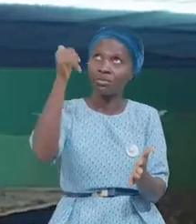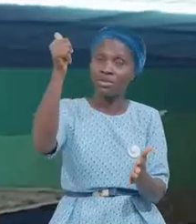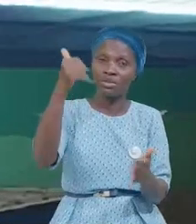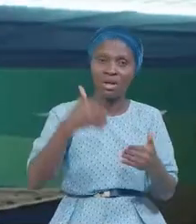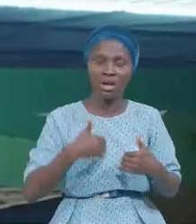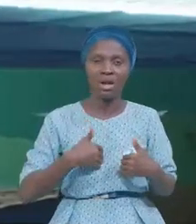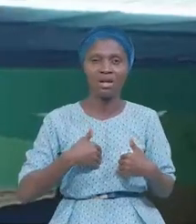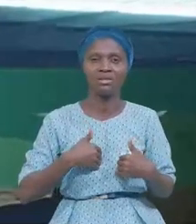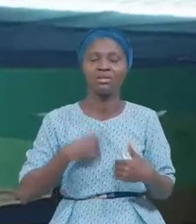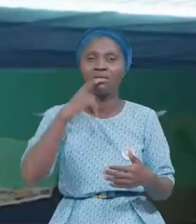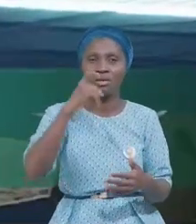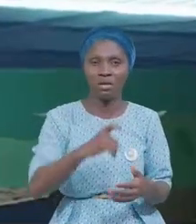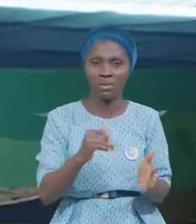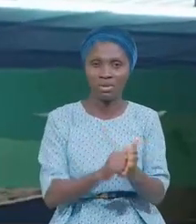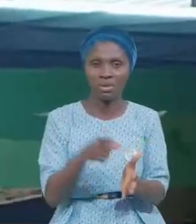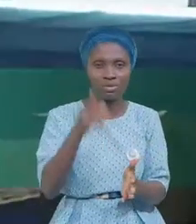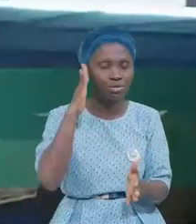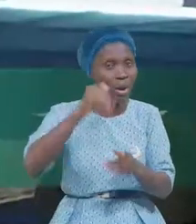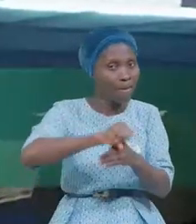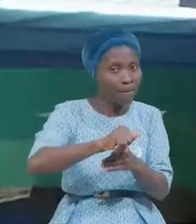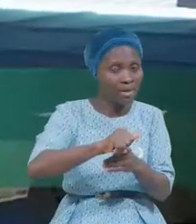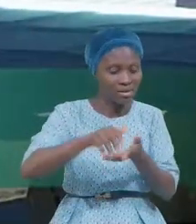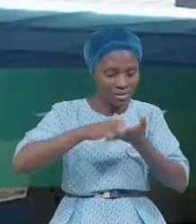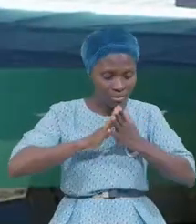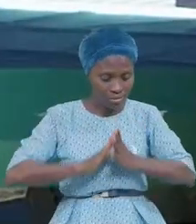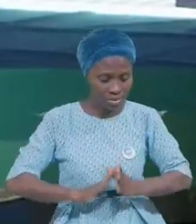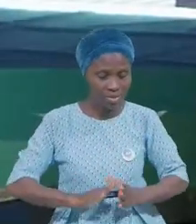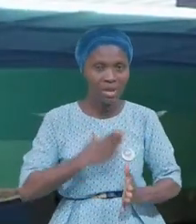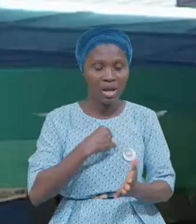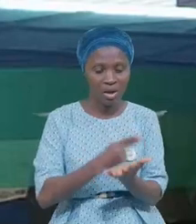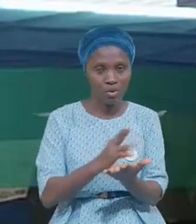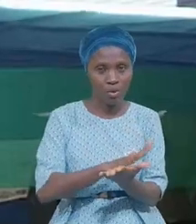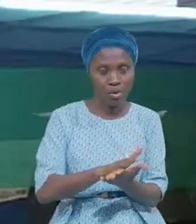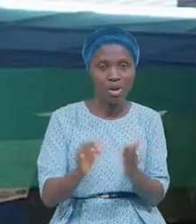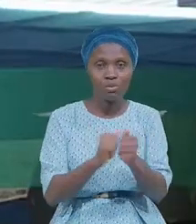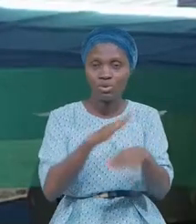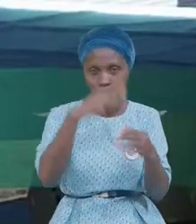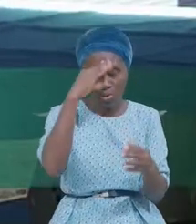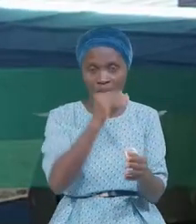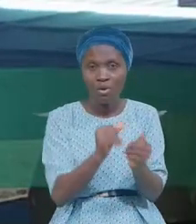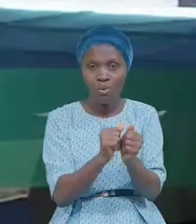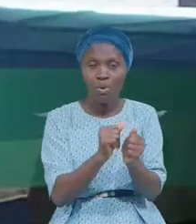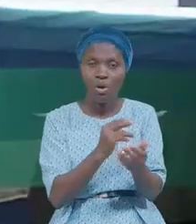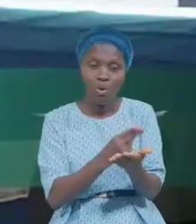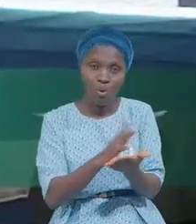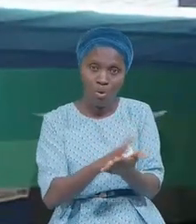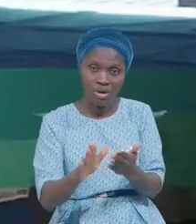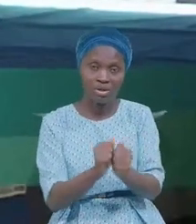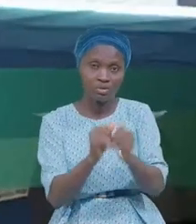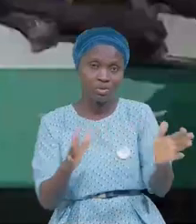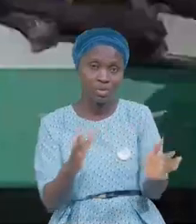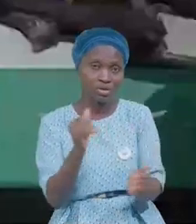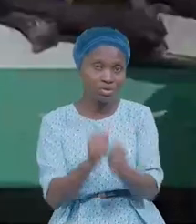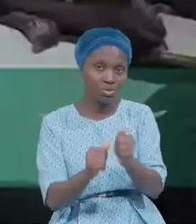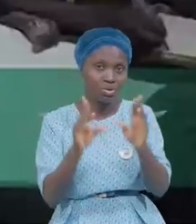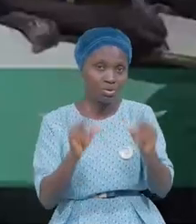rechercher la paix avec tous et la sanctification sans laquelle personne ne verra le Seigneur. Et si tu dis la